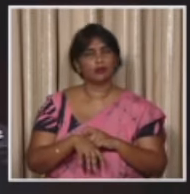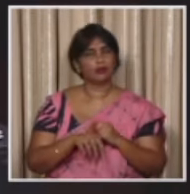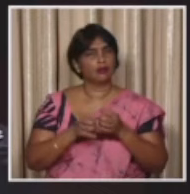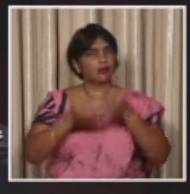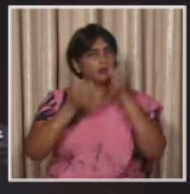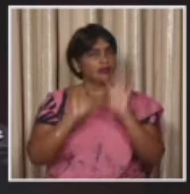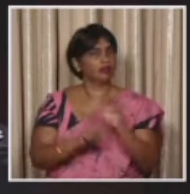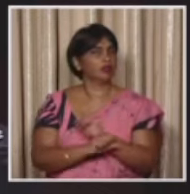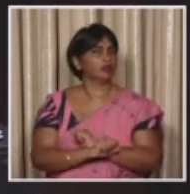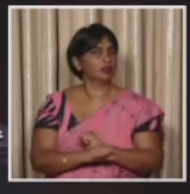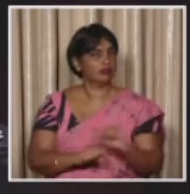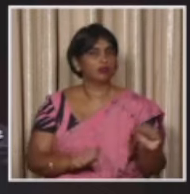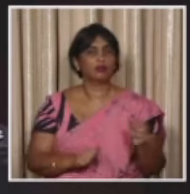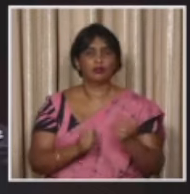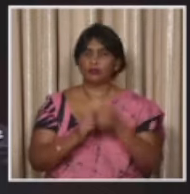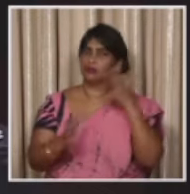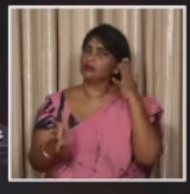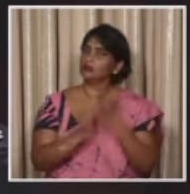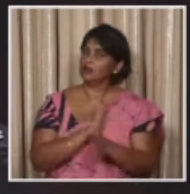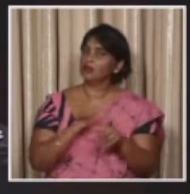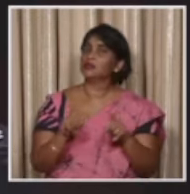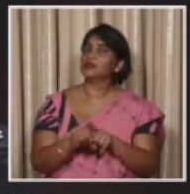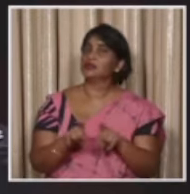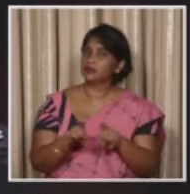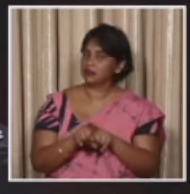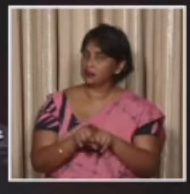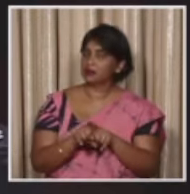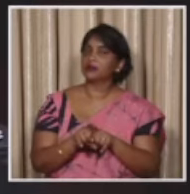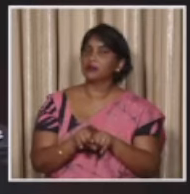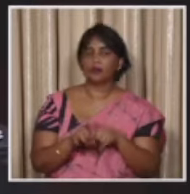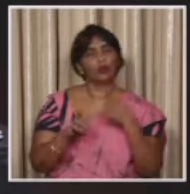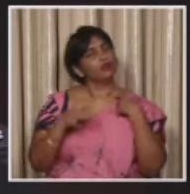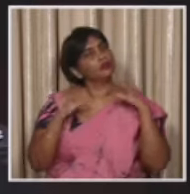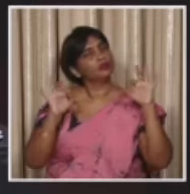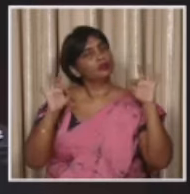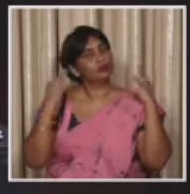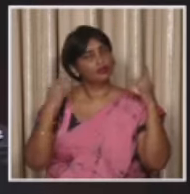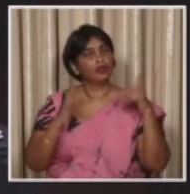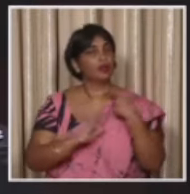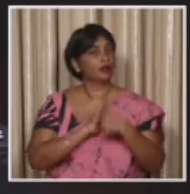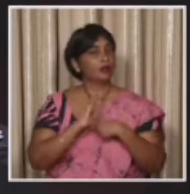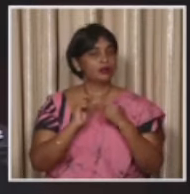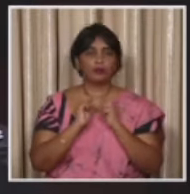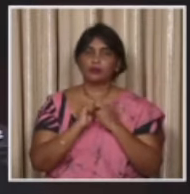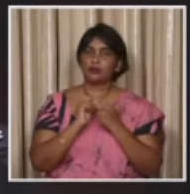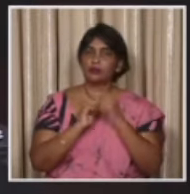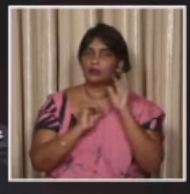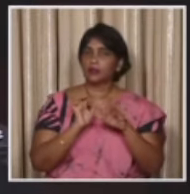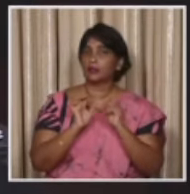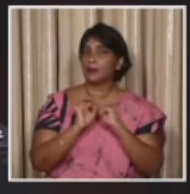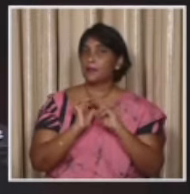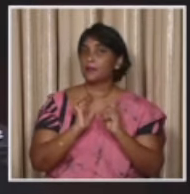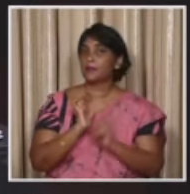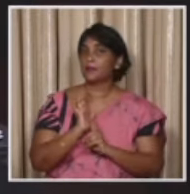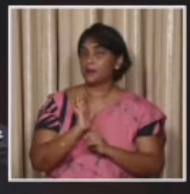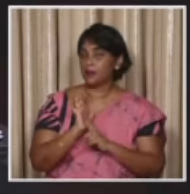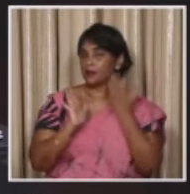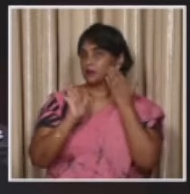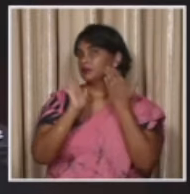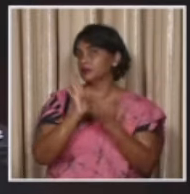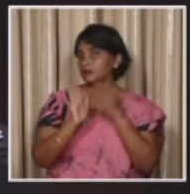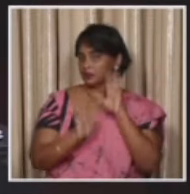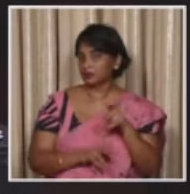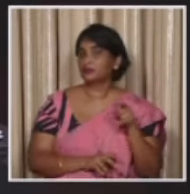අක්‍රමවත් ආකාරයෙන්, අවිධිමත් ආකාරයෙන් දුර්වල රටට හානියක් වෙන පනතක් ඉදිරිපත් වීම